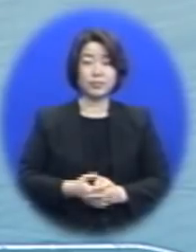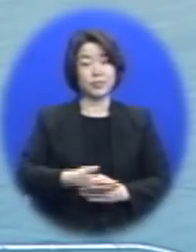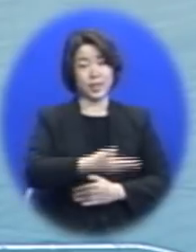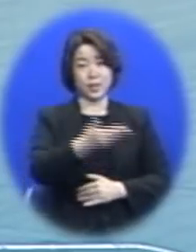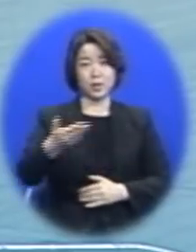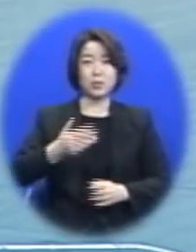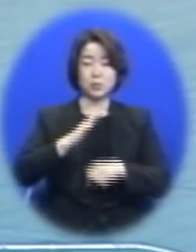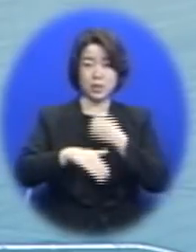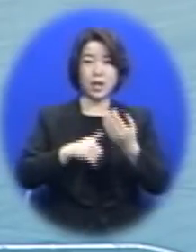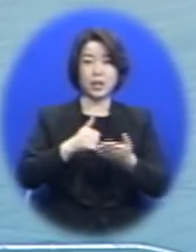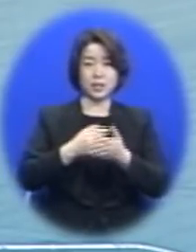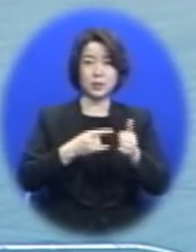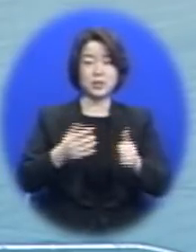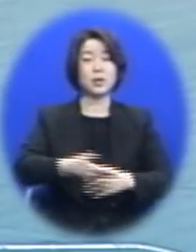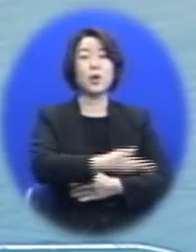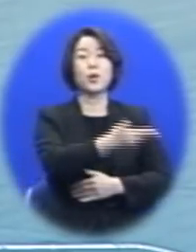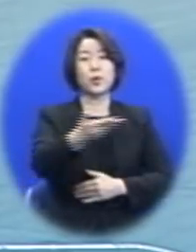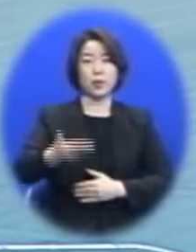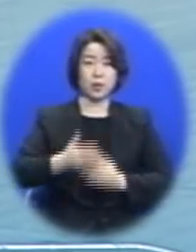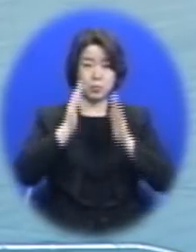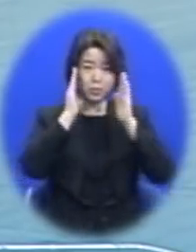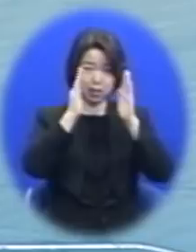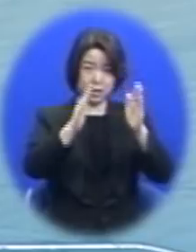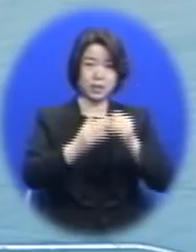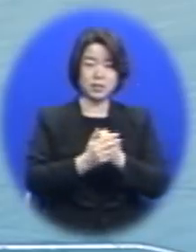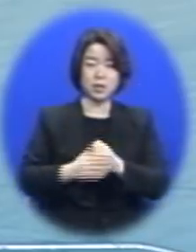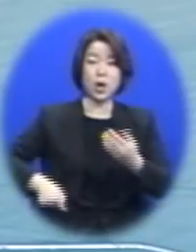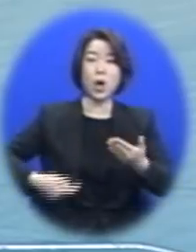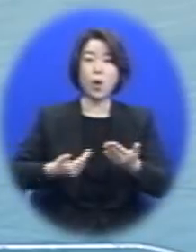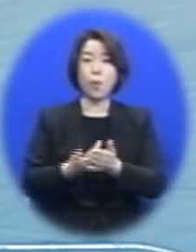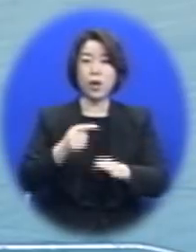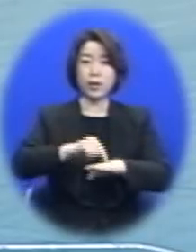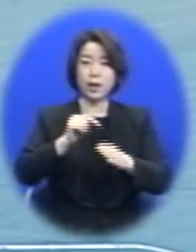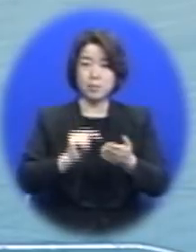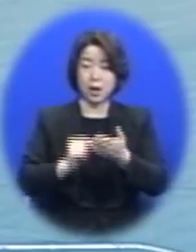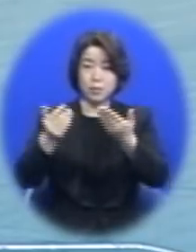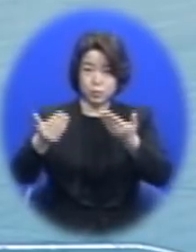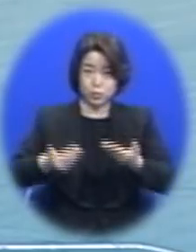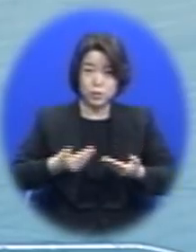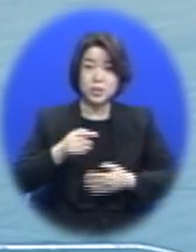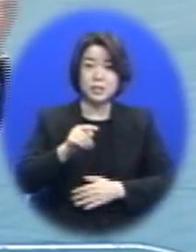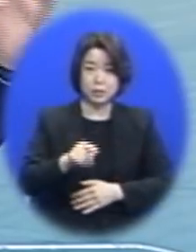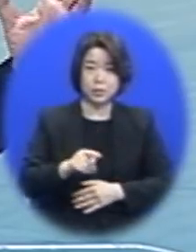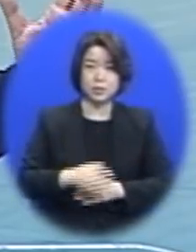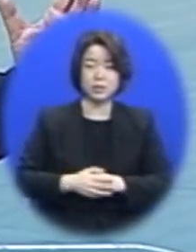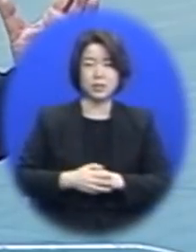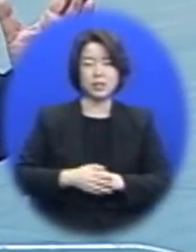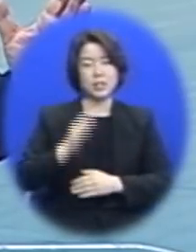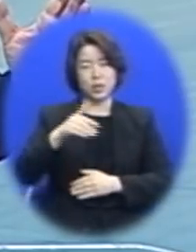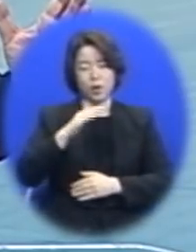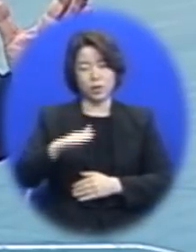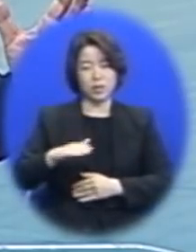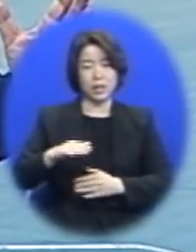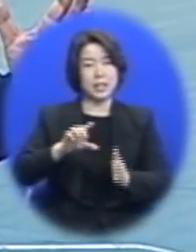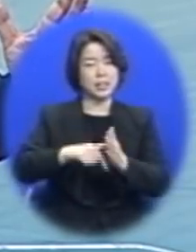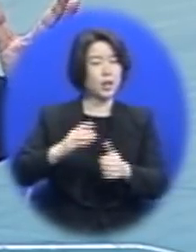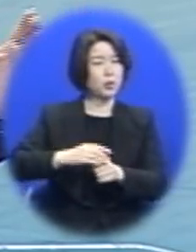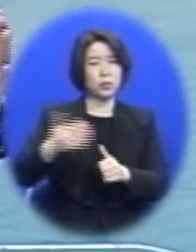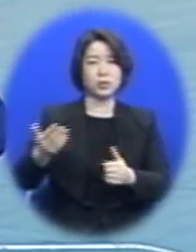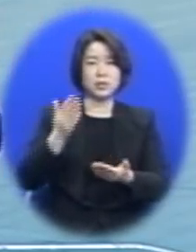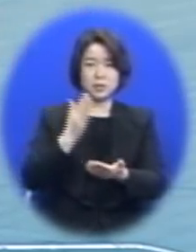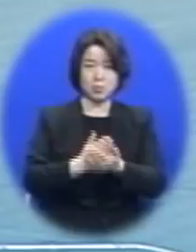여러분 하나님께서 여러분들을 향하여 회개할 마음을 주시는 것은 잘 때 놓치면 안됩니다